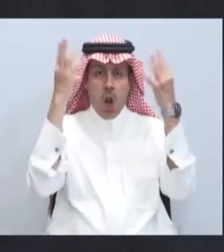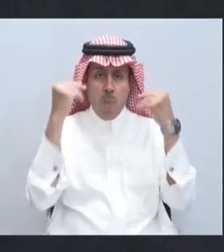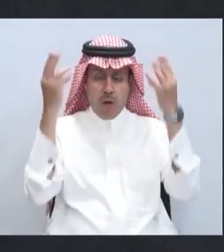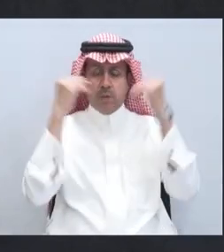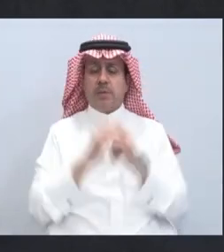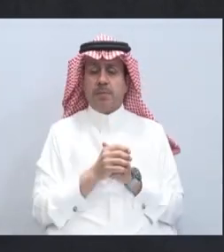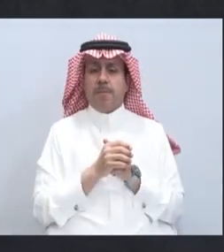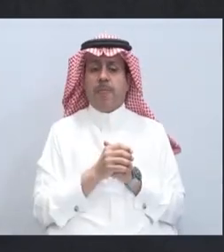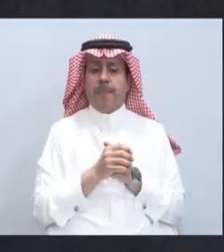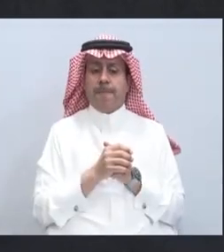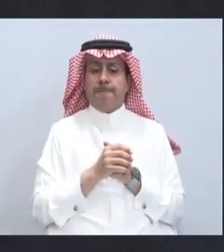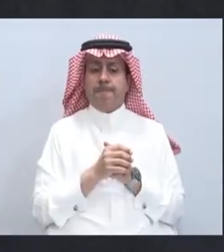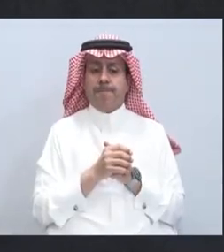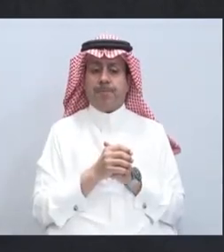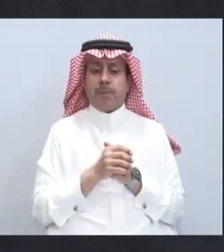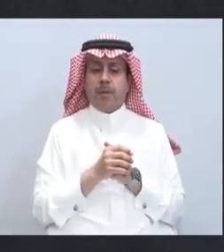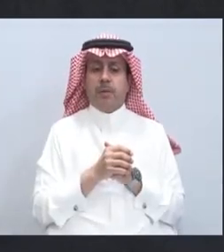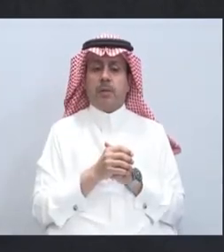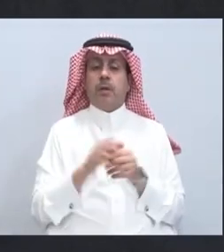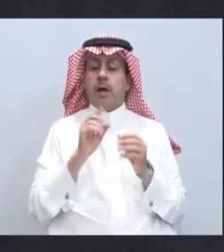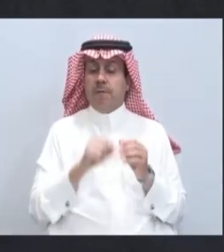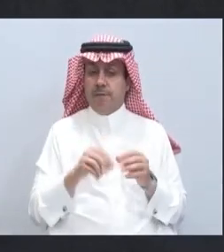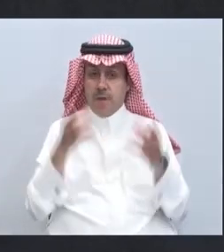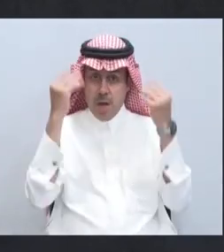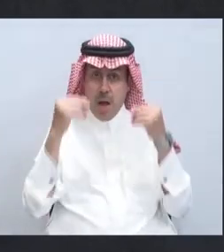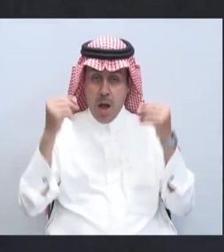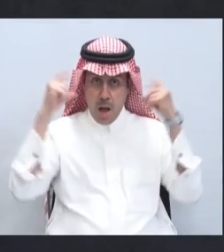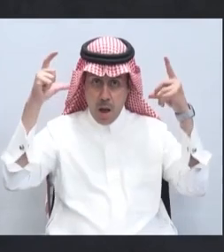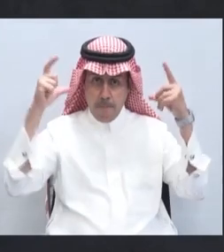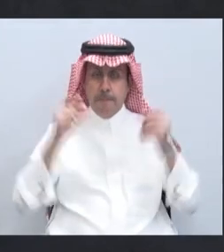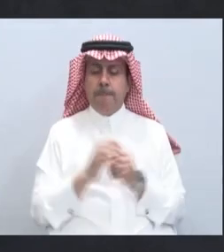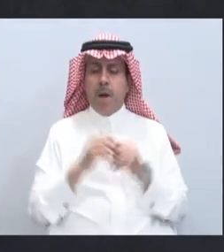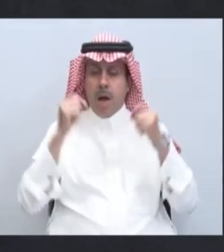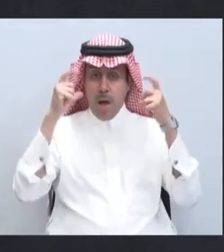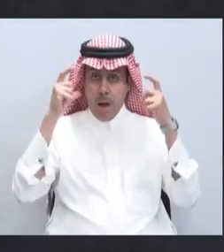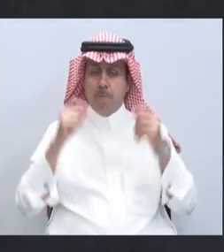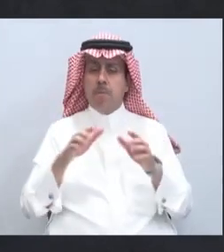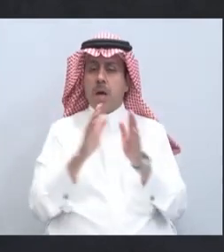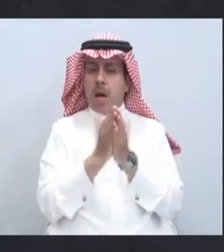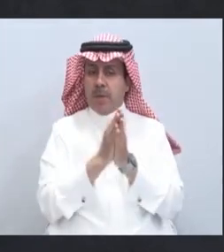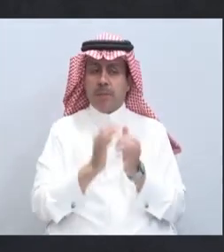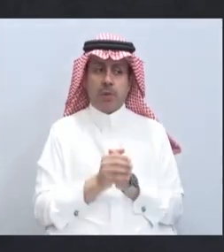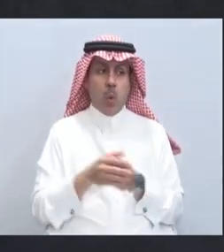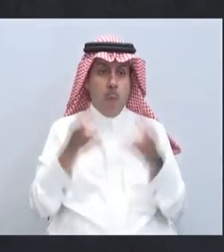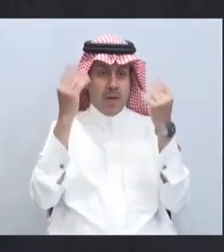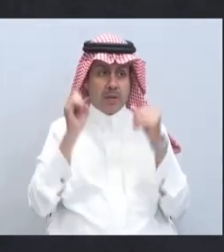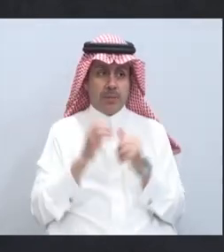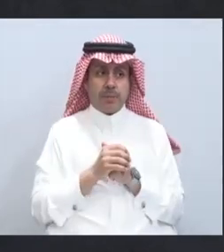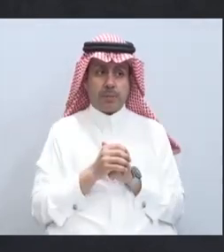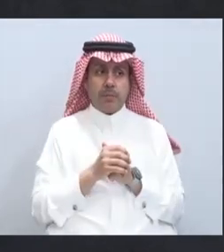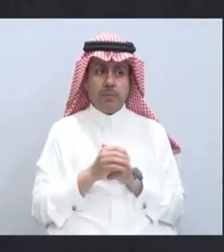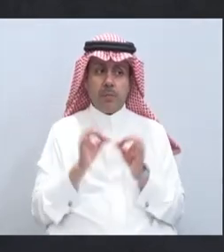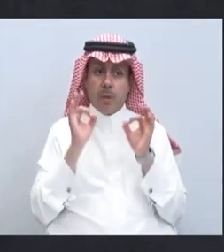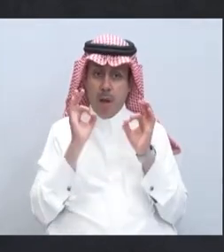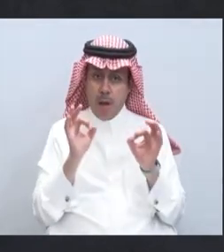قدمت لنا هذه التقنيات في مجال علم المكتبات ومراكز المعلومات ما هي اهم